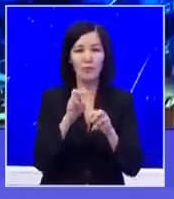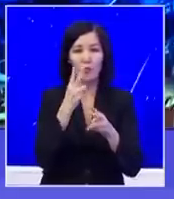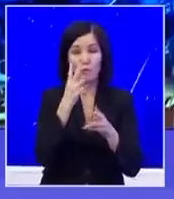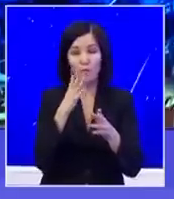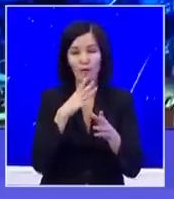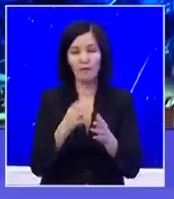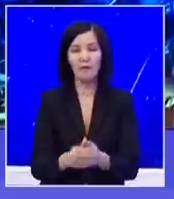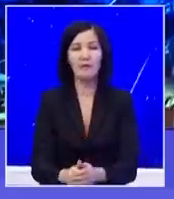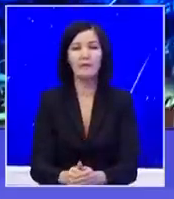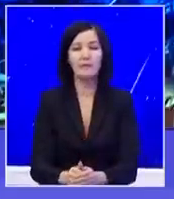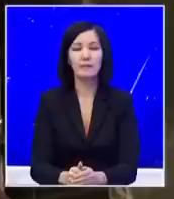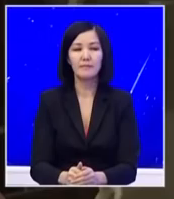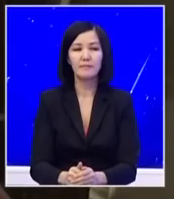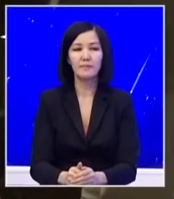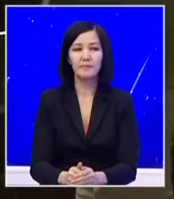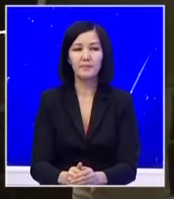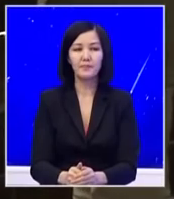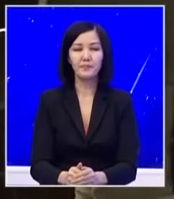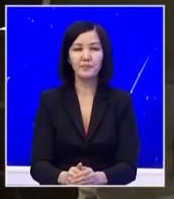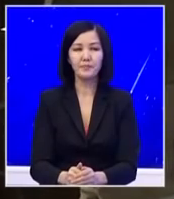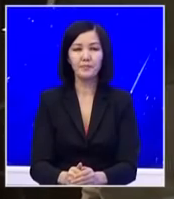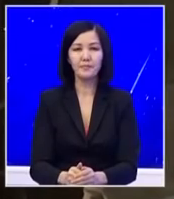барып көріп қайтты.